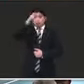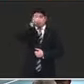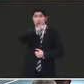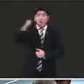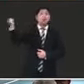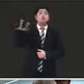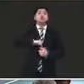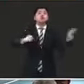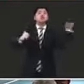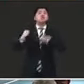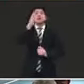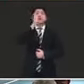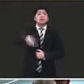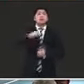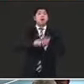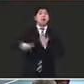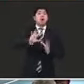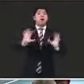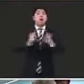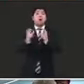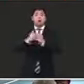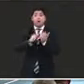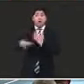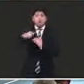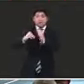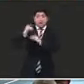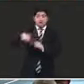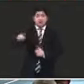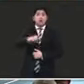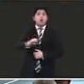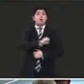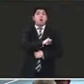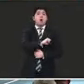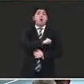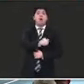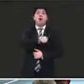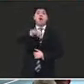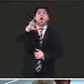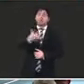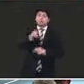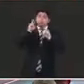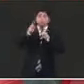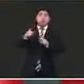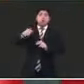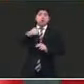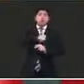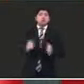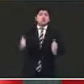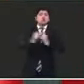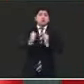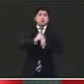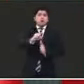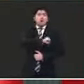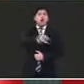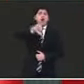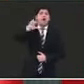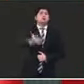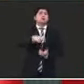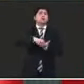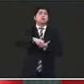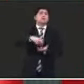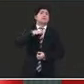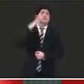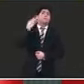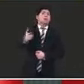herkesin her örgütün her yapının yüreğindeki korkuyu sürekli büyütüyoruz sahip olduğumuz